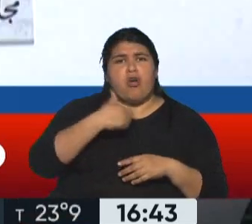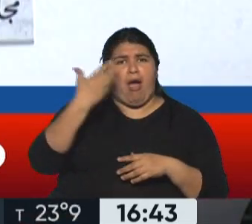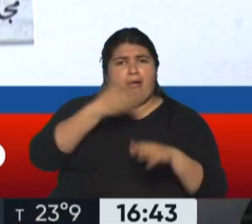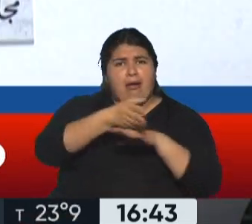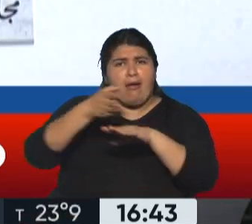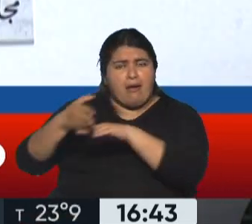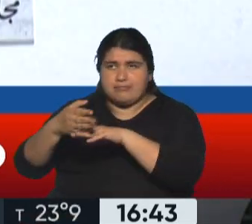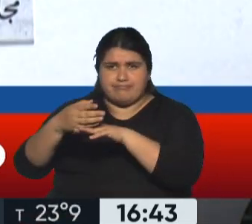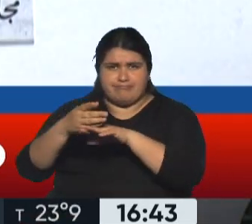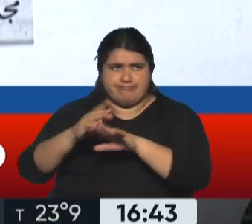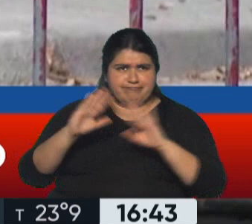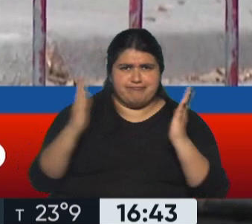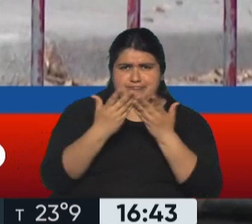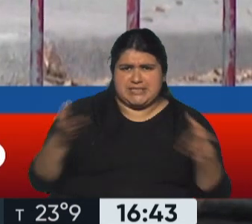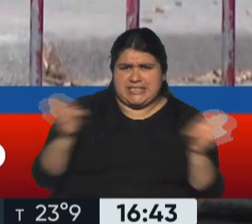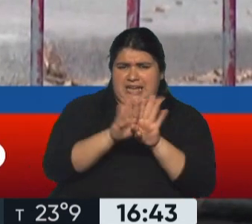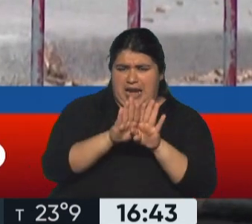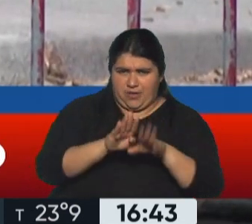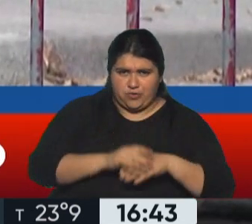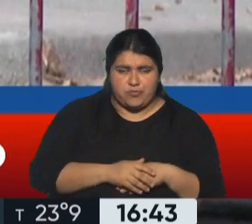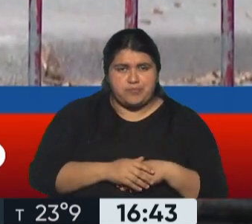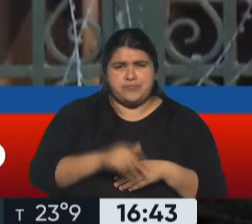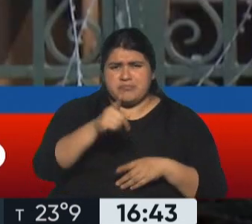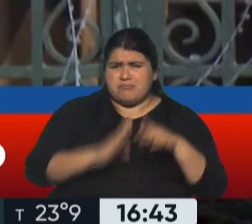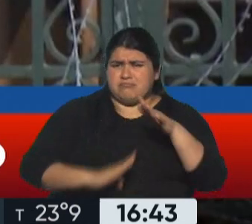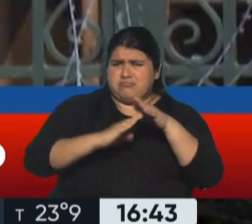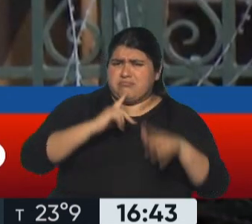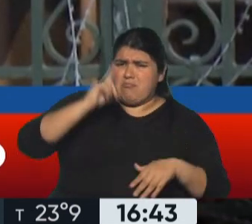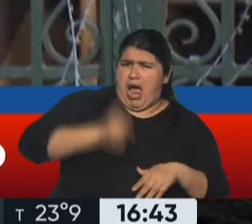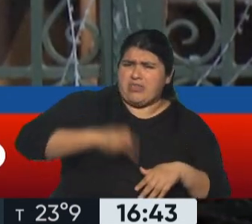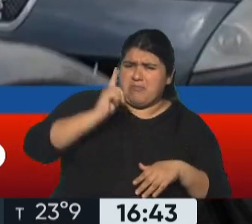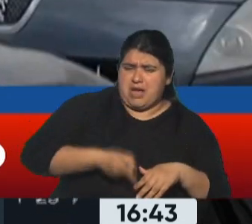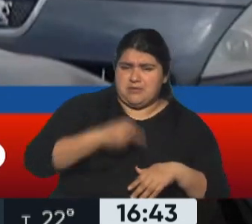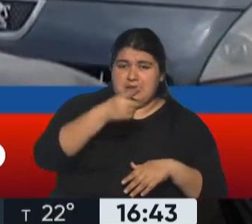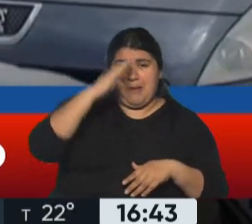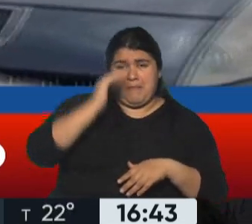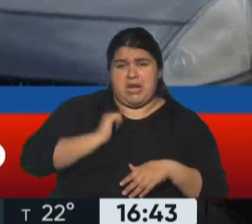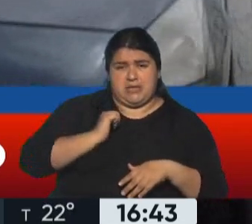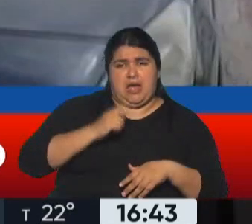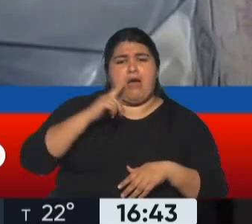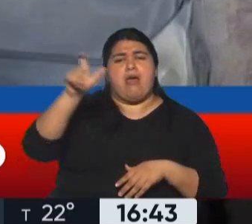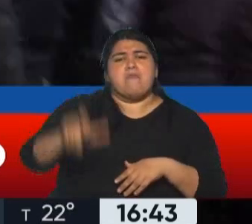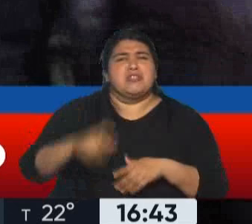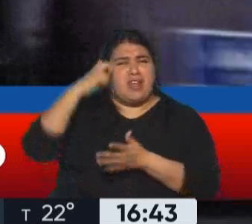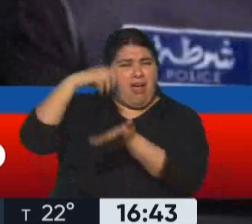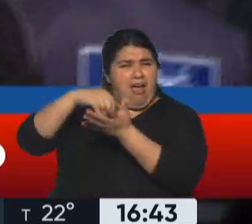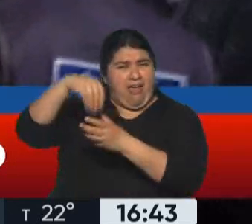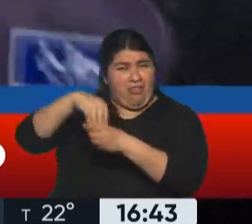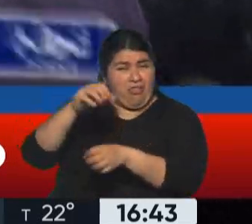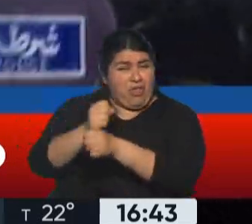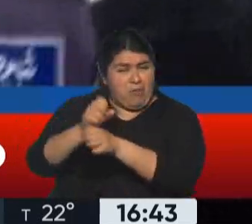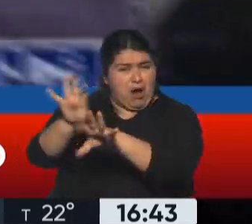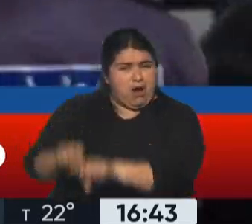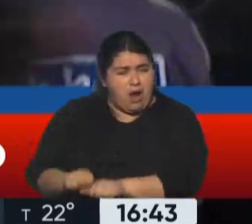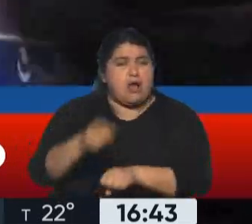مسكرة. En este escenario de creciente autoritarismo, la justicia militar ordenó el arresto de un parlamentario y un presentador